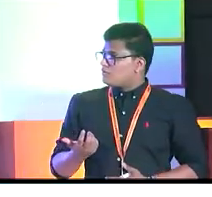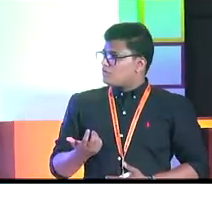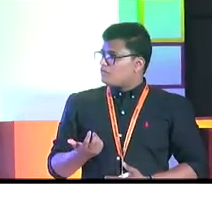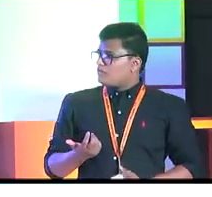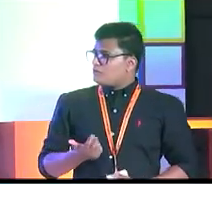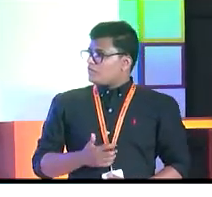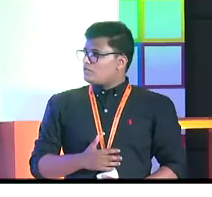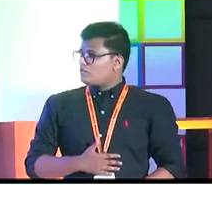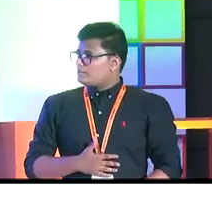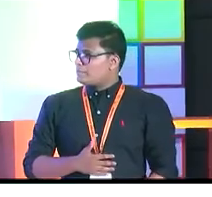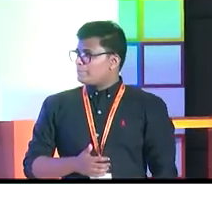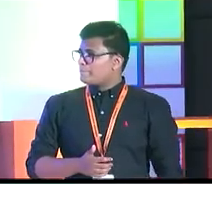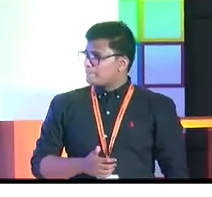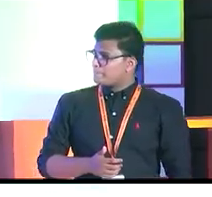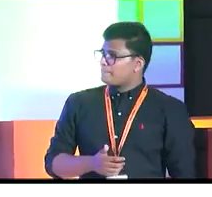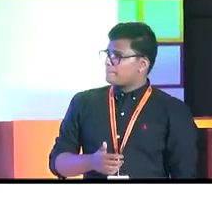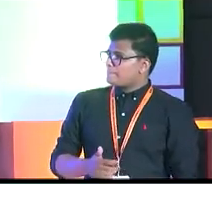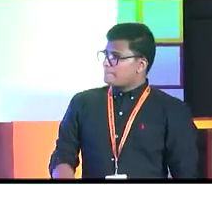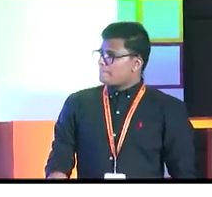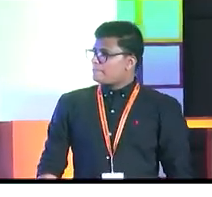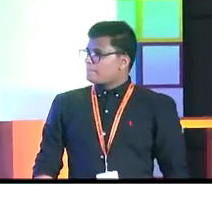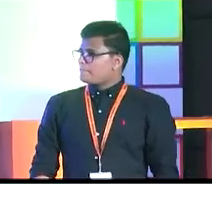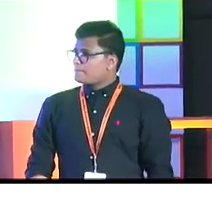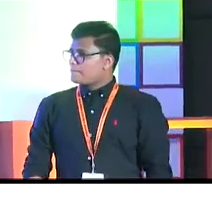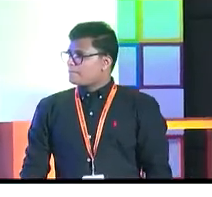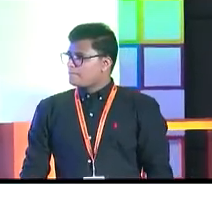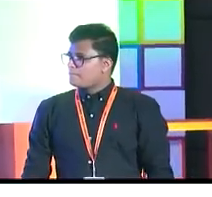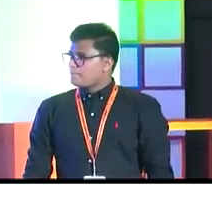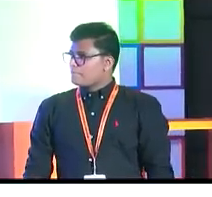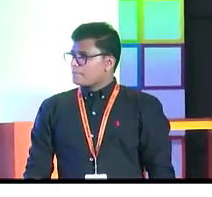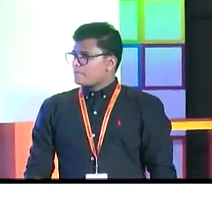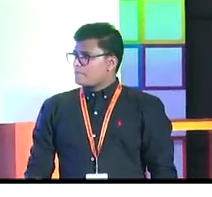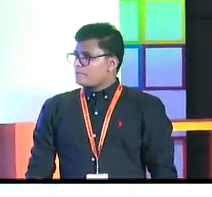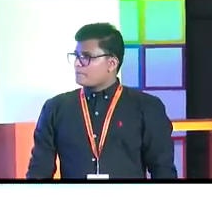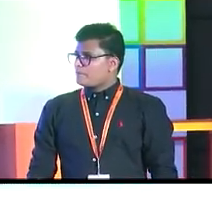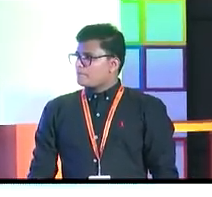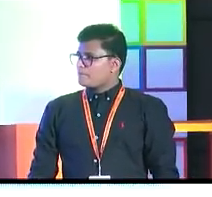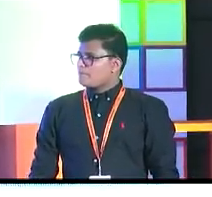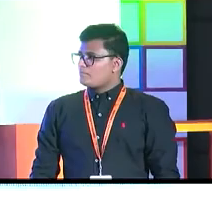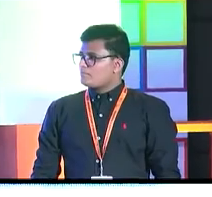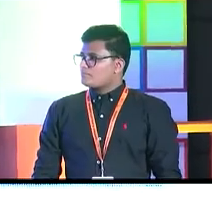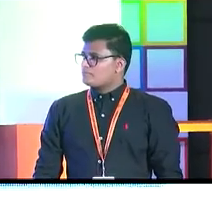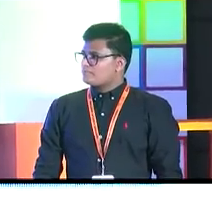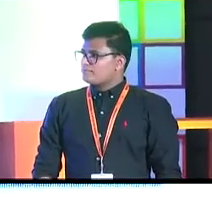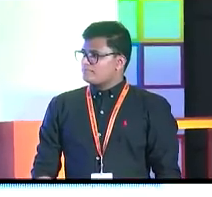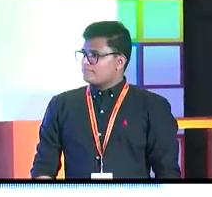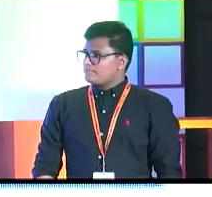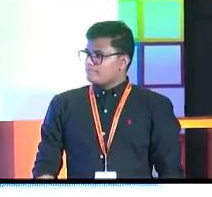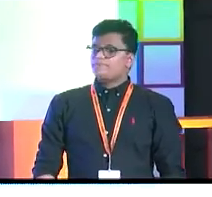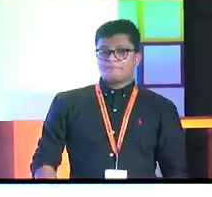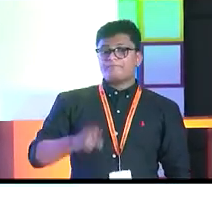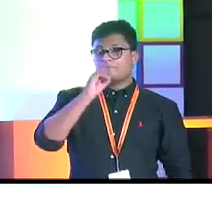दूसरी साइड से क्रॉस कर रही थी और मैं इस साइड में था और एक साइकिल पे जाने वाले लड़के ने किस तरीके से बोला था कि देखो भाई बहन जा रहे